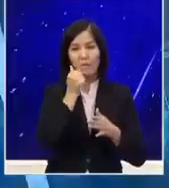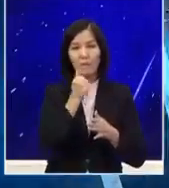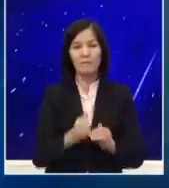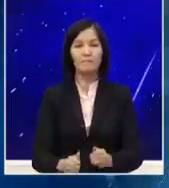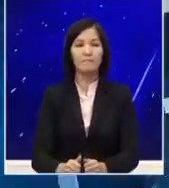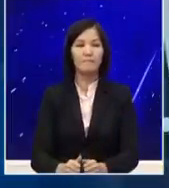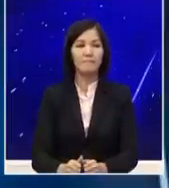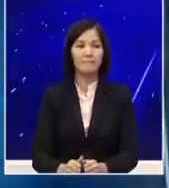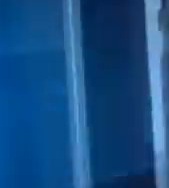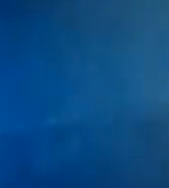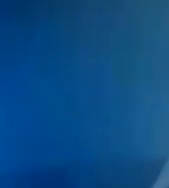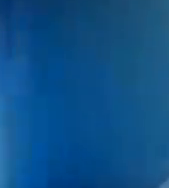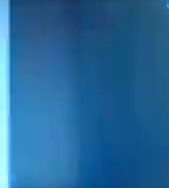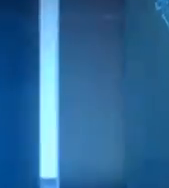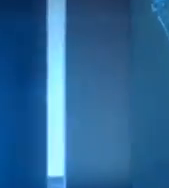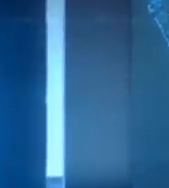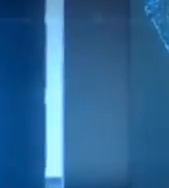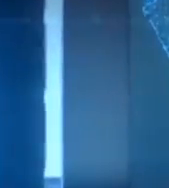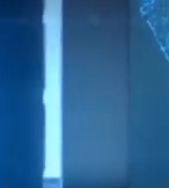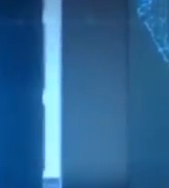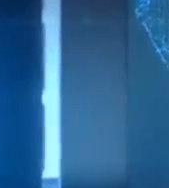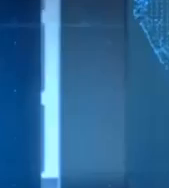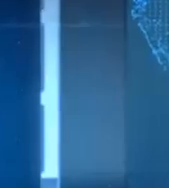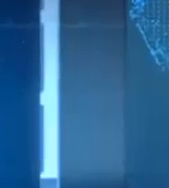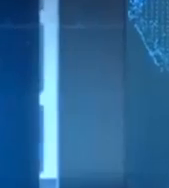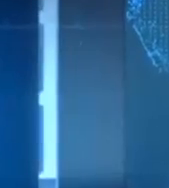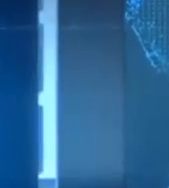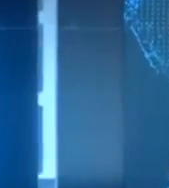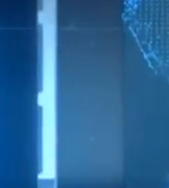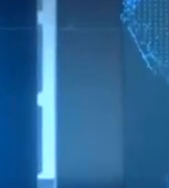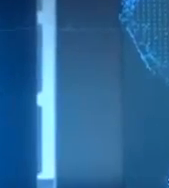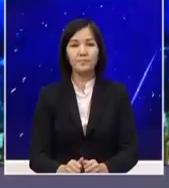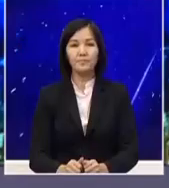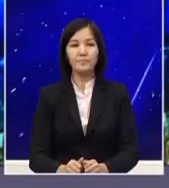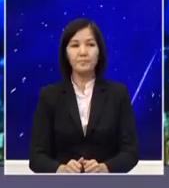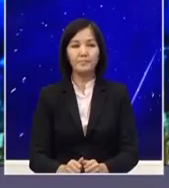Жазира Исаева, Айдос Қалиев, Аманжол Жонкешев, Жетісу телеарнасы.